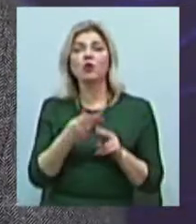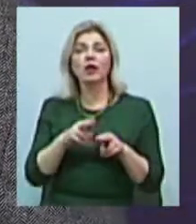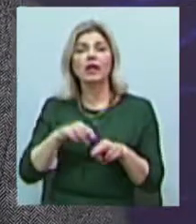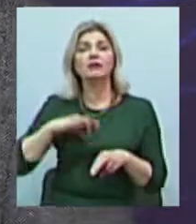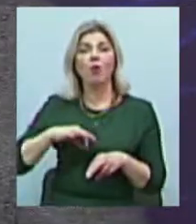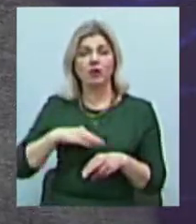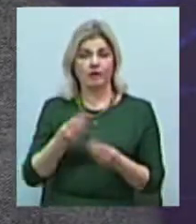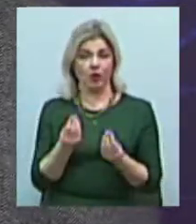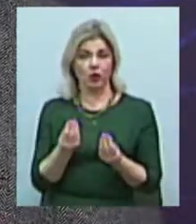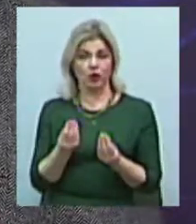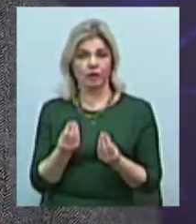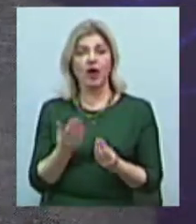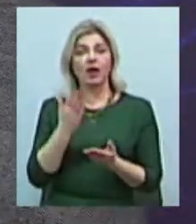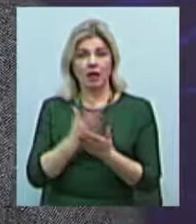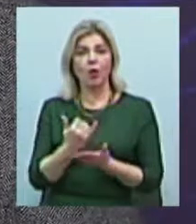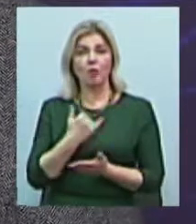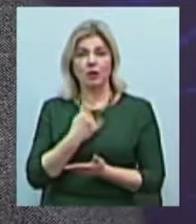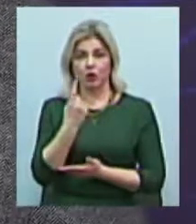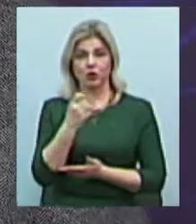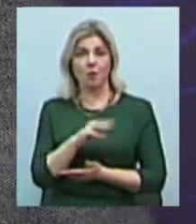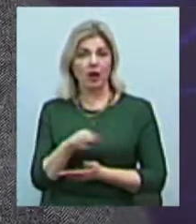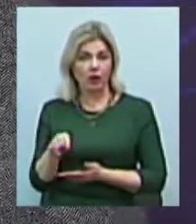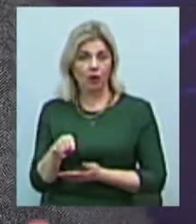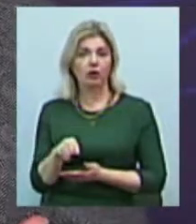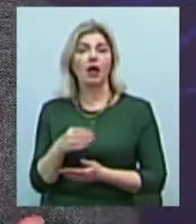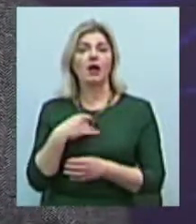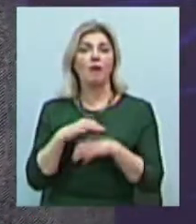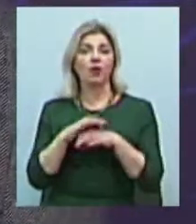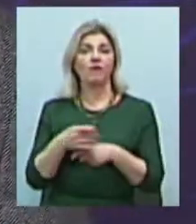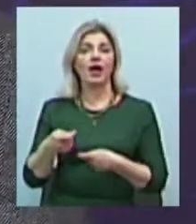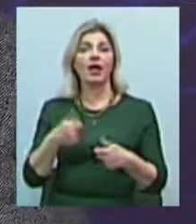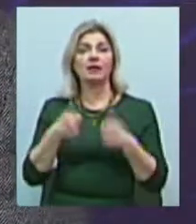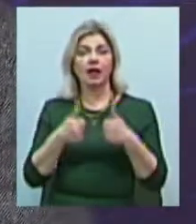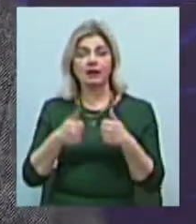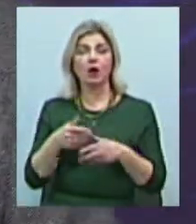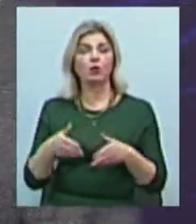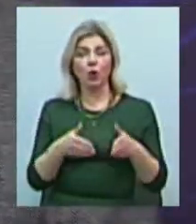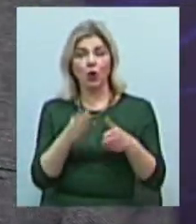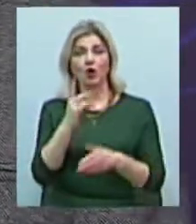коштів? Є у мене 100 мільйонів. Провів я тендер дороги на 100 мільйонів.